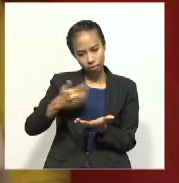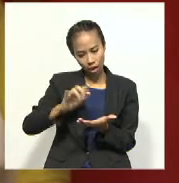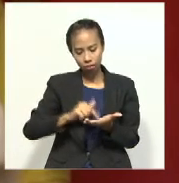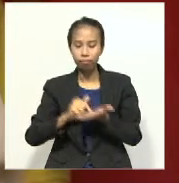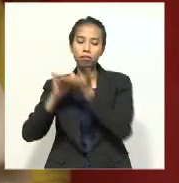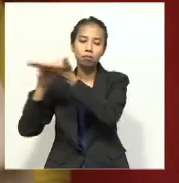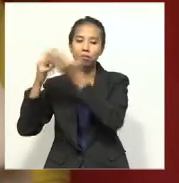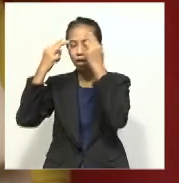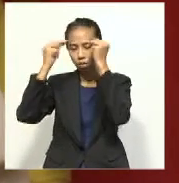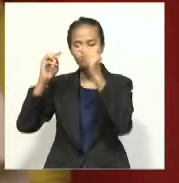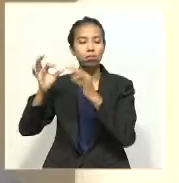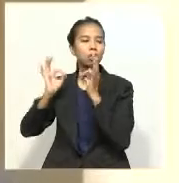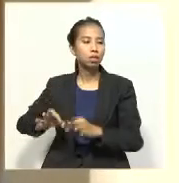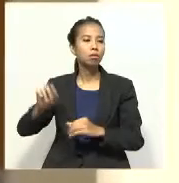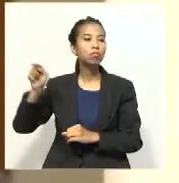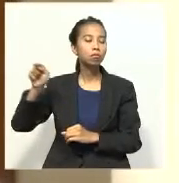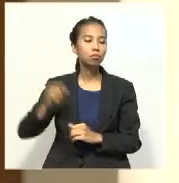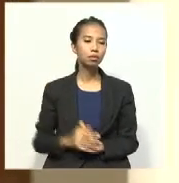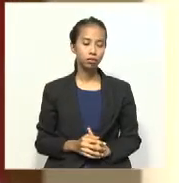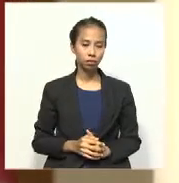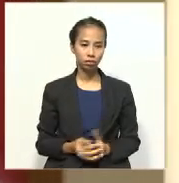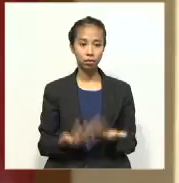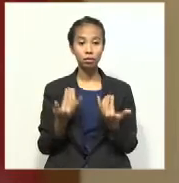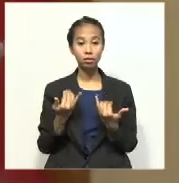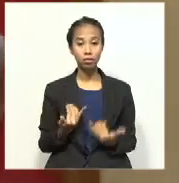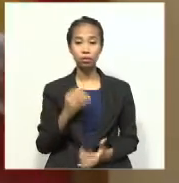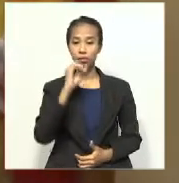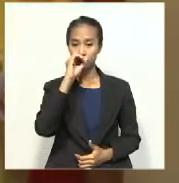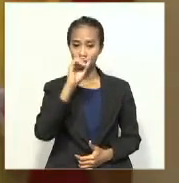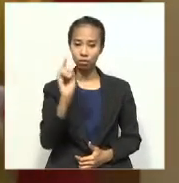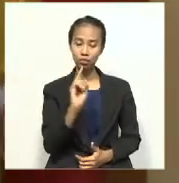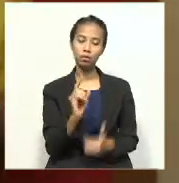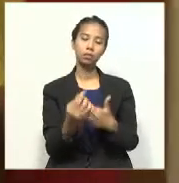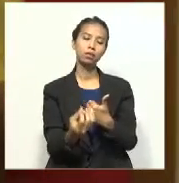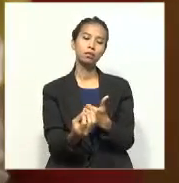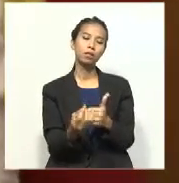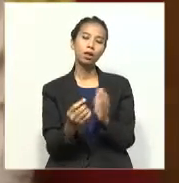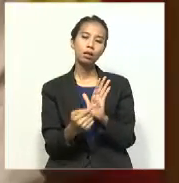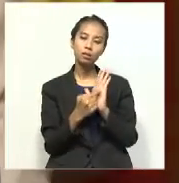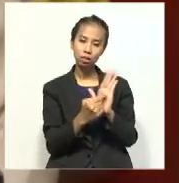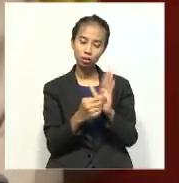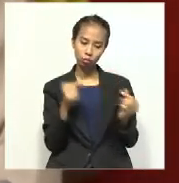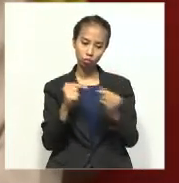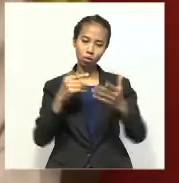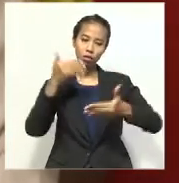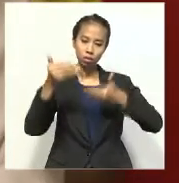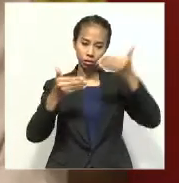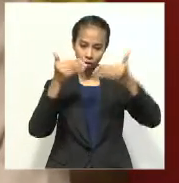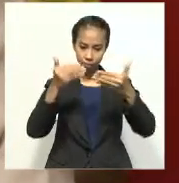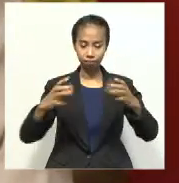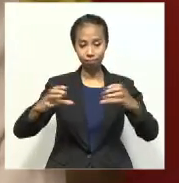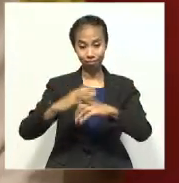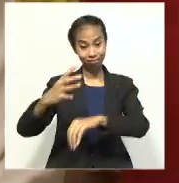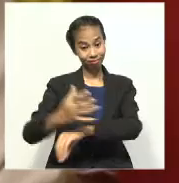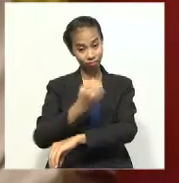ายกสมุนไพร พลเอกประวิตรยังกล่าวถึงข้อเสนอเกี่ยวกับการปลดล็อกให้ทำกิจกรรมทางการเมืองว่